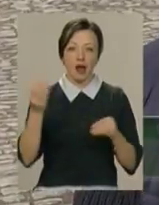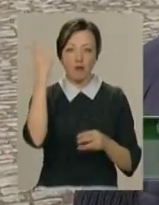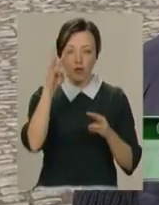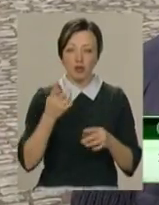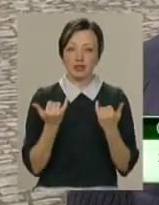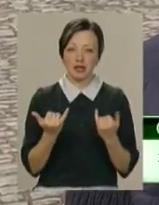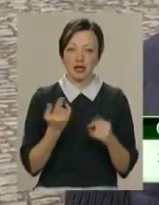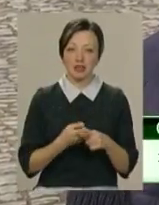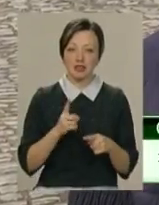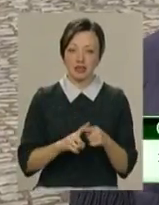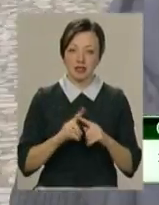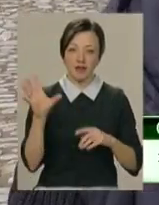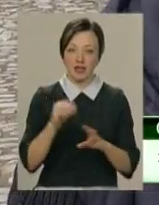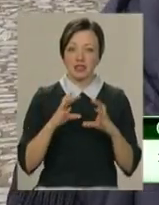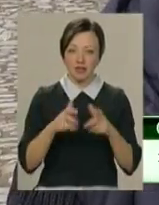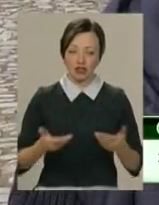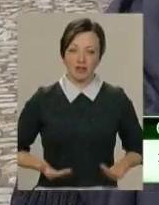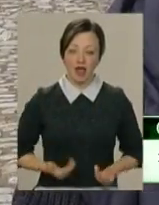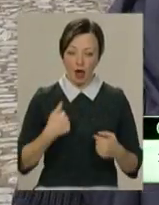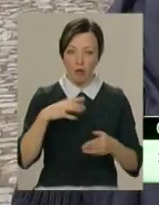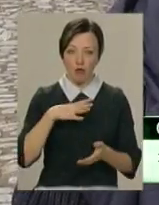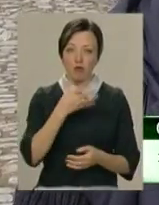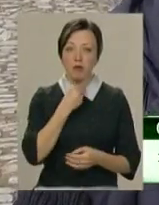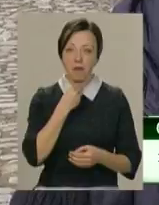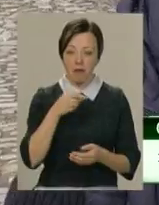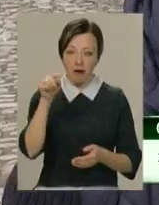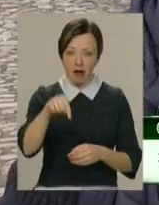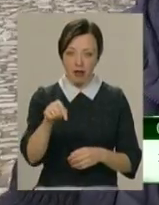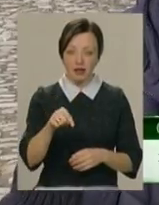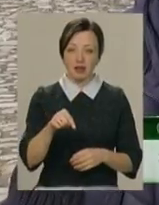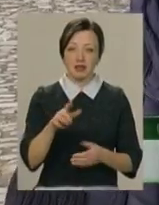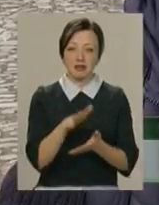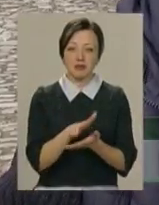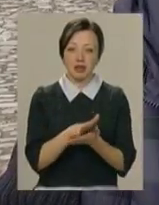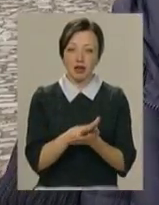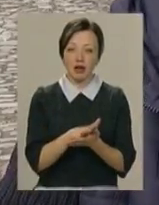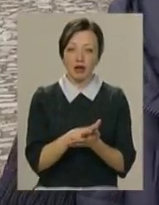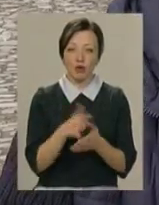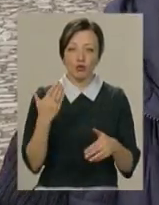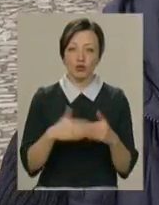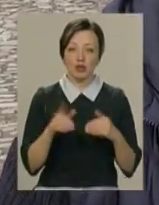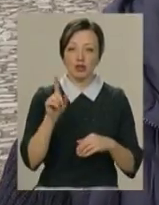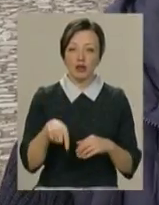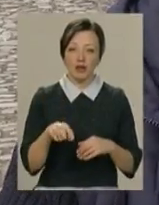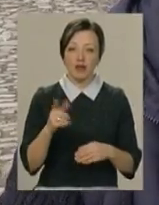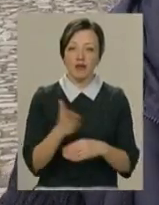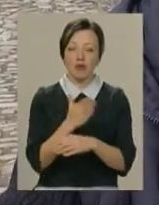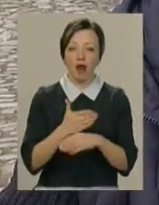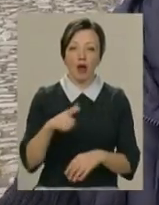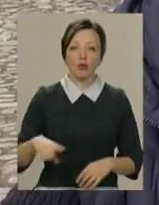це весь світ так живе. Я от був при Балтиці, вони сміттям вже навіть виробляють газ,